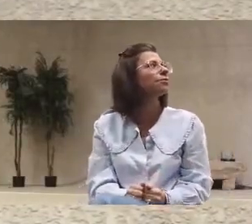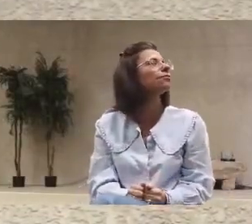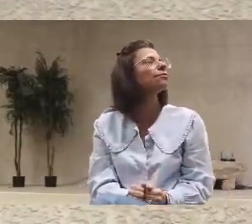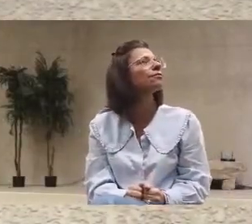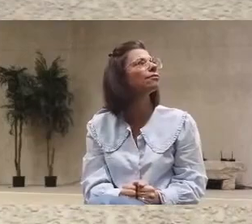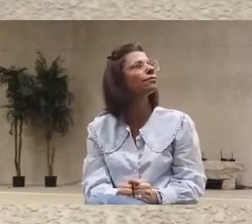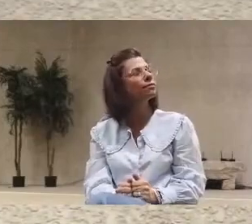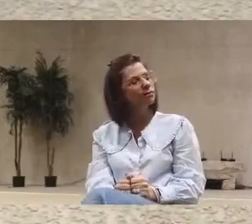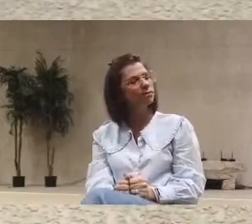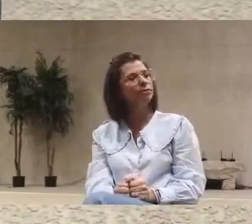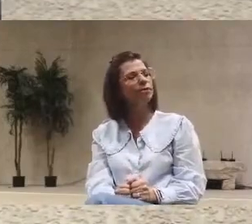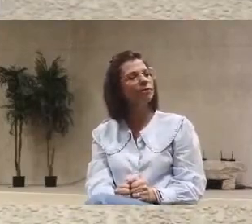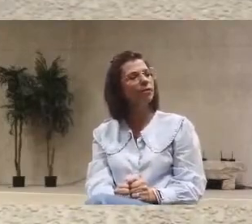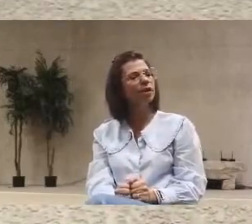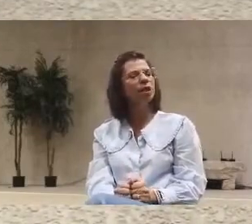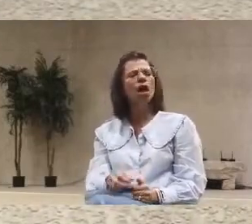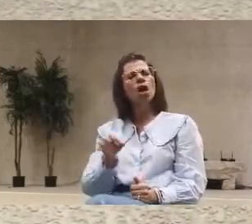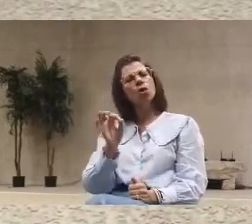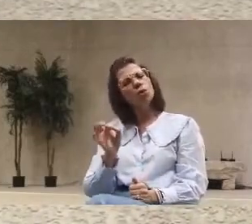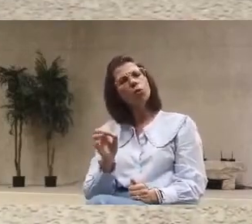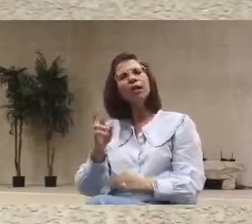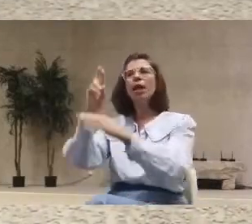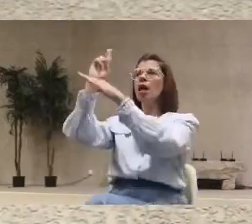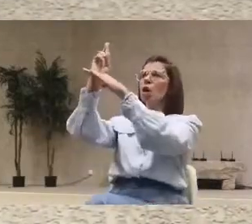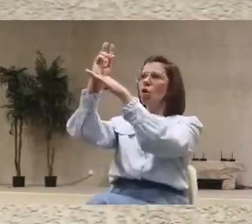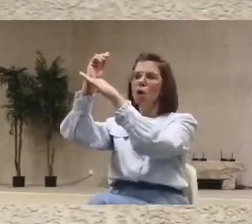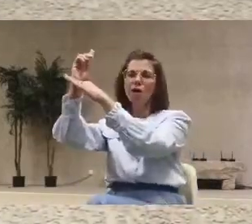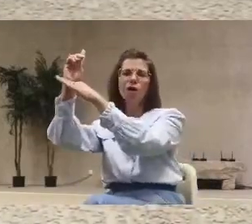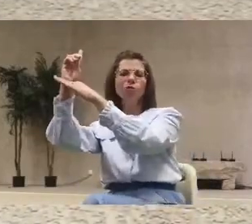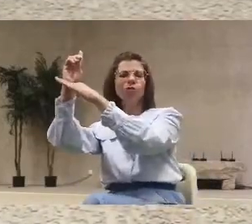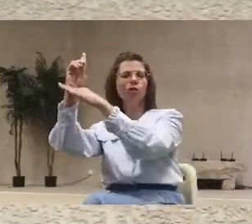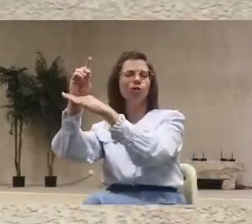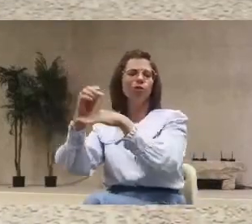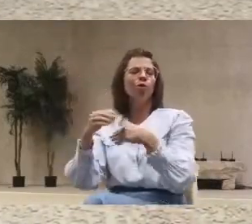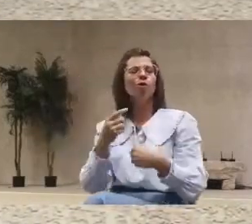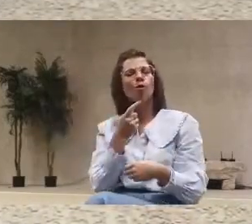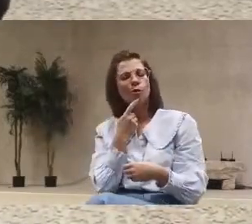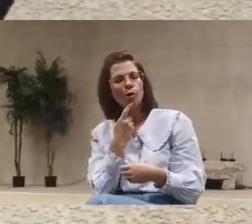17, que le royaume de Dieu, c'est la justice, la paix, la joie par le Saint-Esprit,